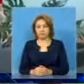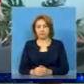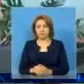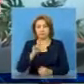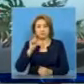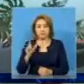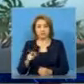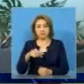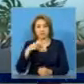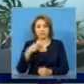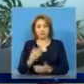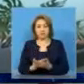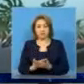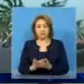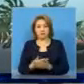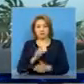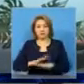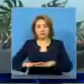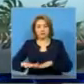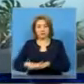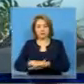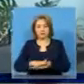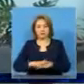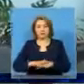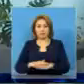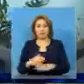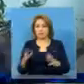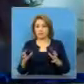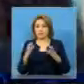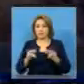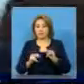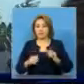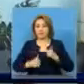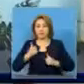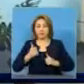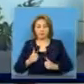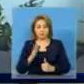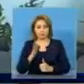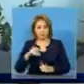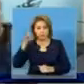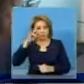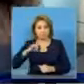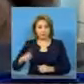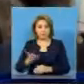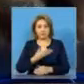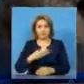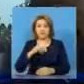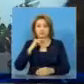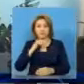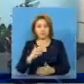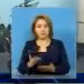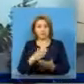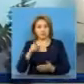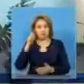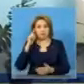Жастарға айтамыз, халыққа, елге, жандарың ашылсын, патриот болыңдар Қазақстанның деп. Біздерден үлгі алсын дейміз.